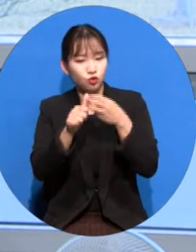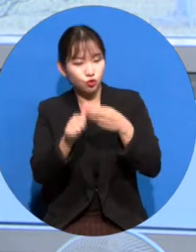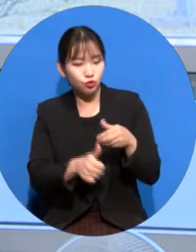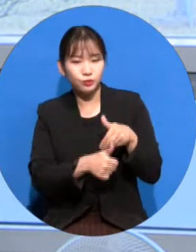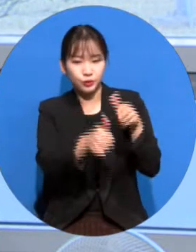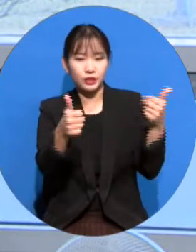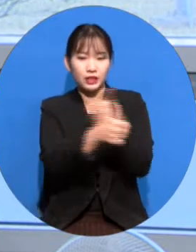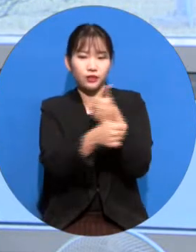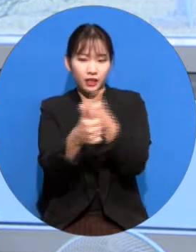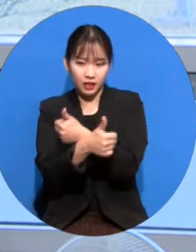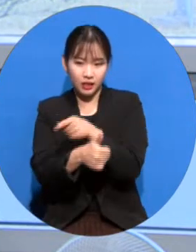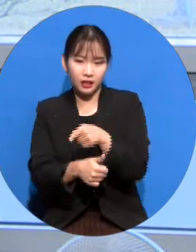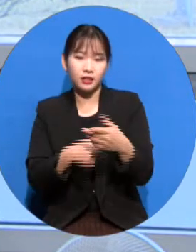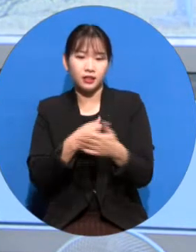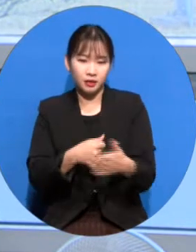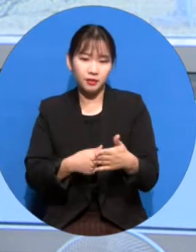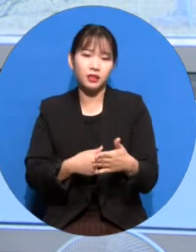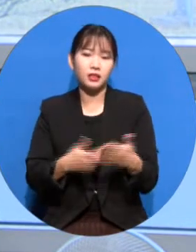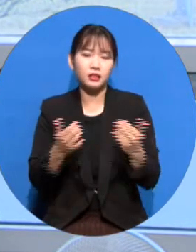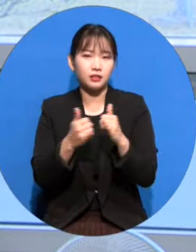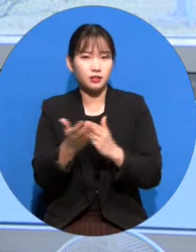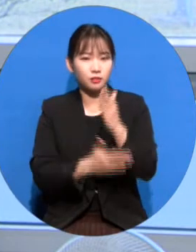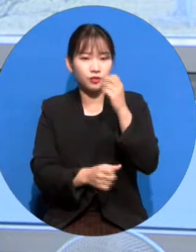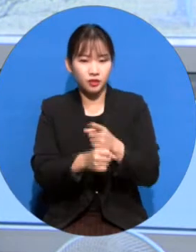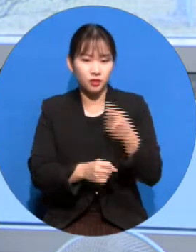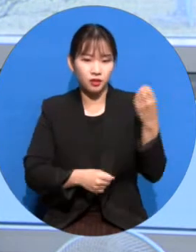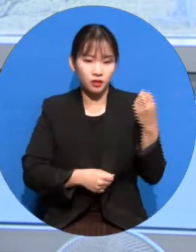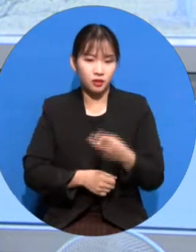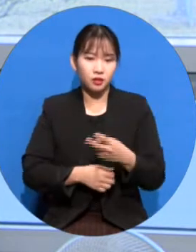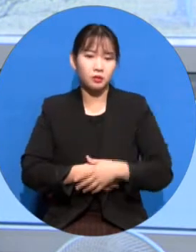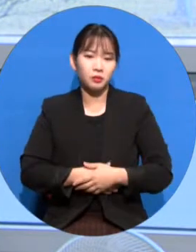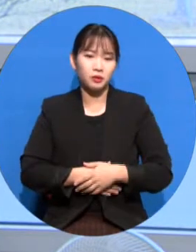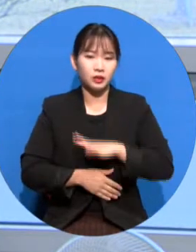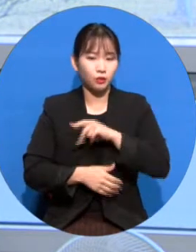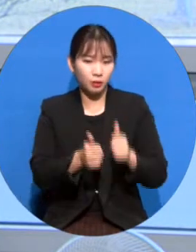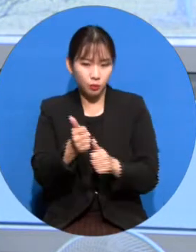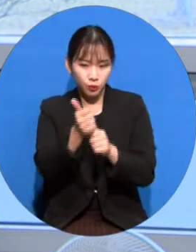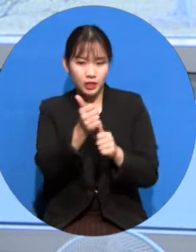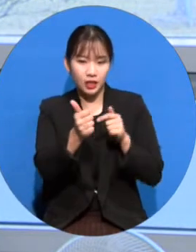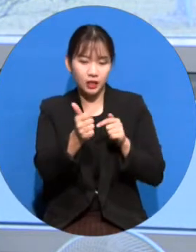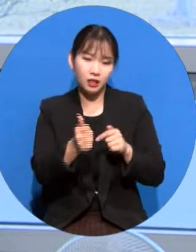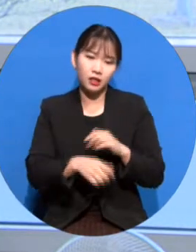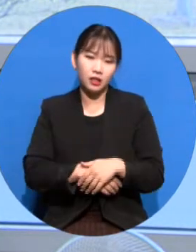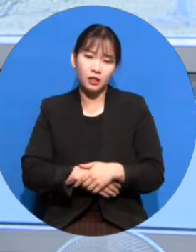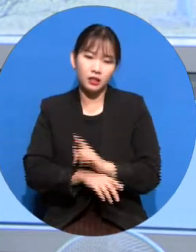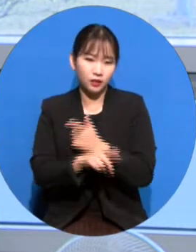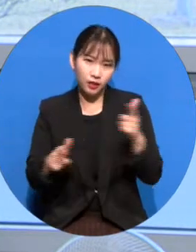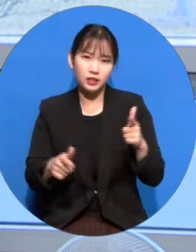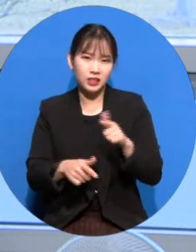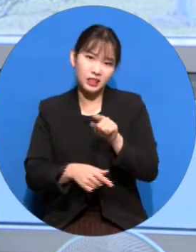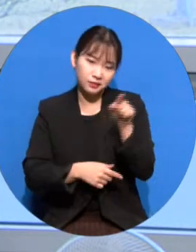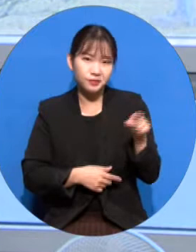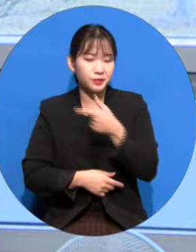집행부로 전출되고 이러다 보니까 직원들 간의 전문성이라든가 또 의원의 보호자 또 여러